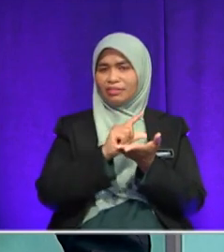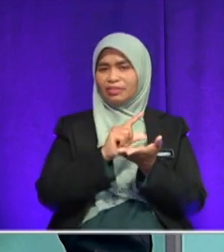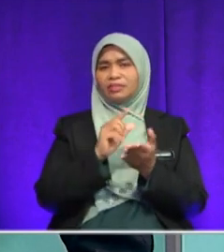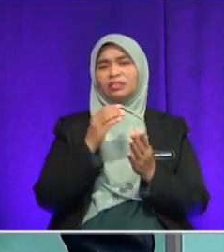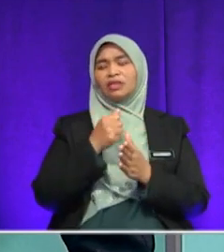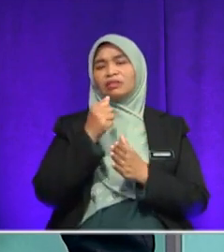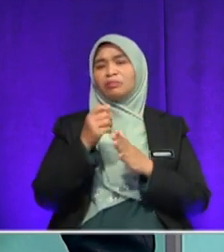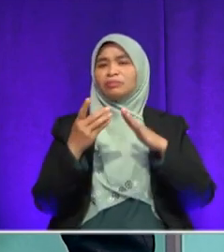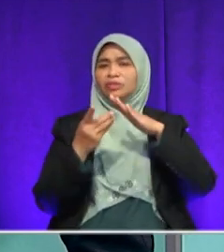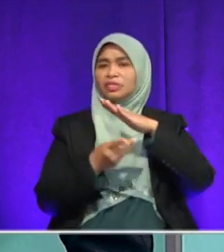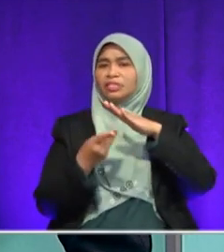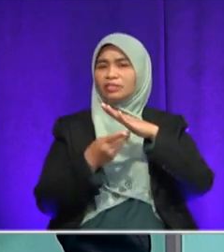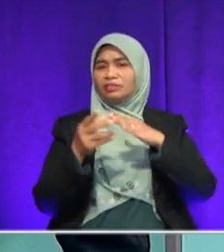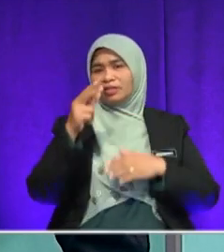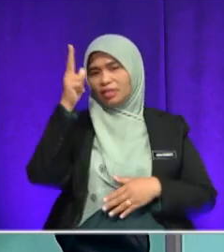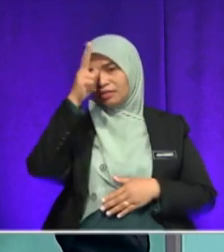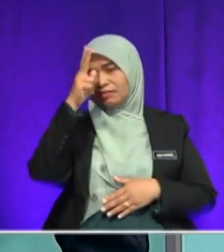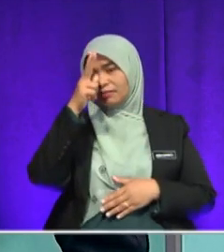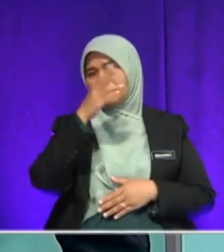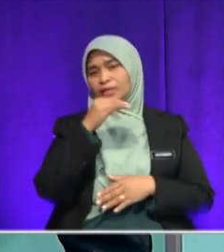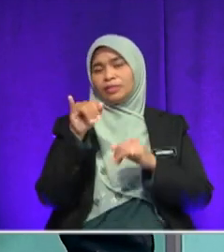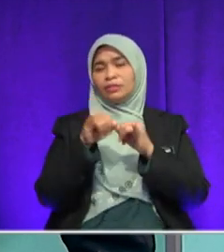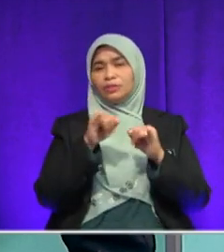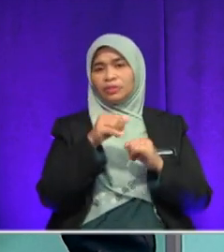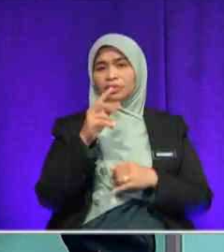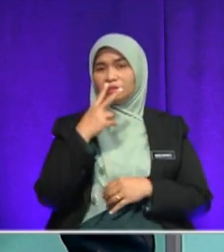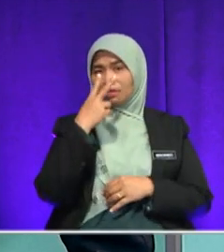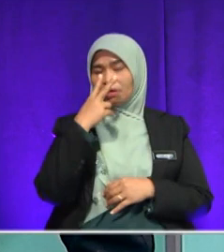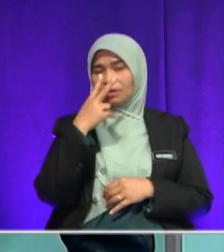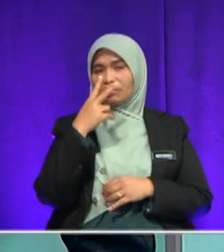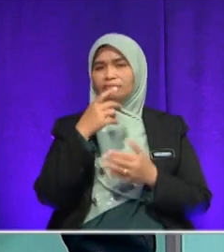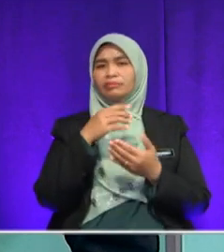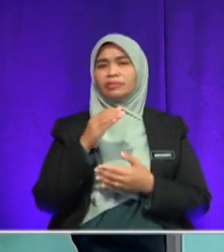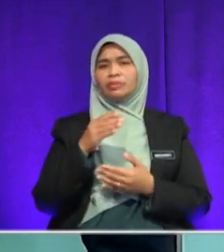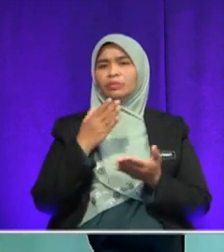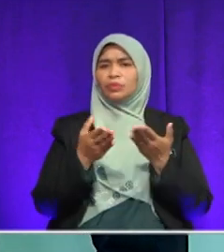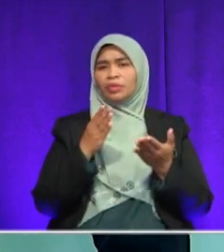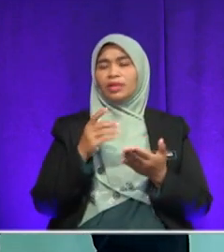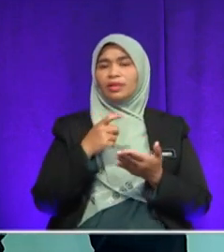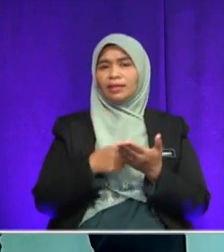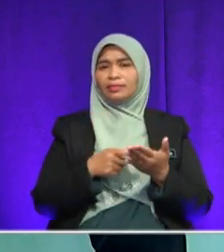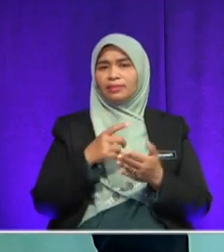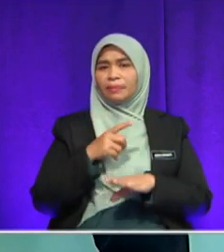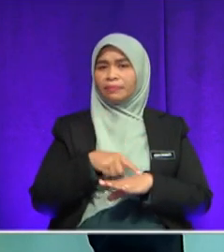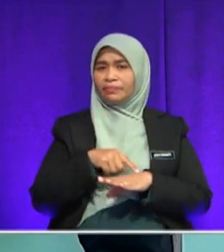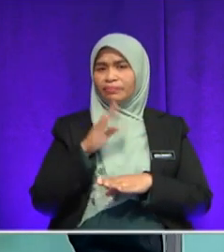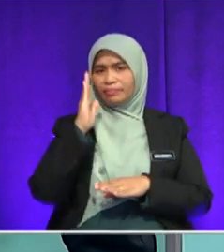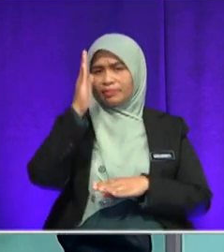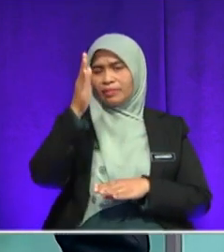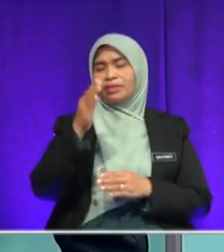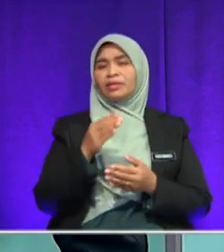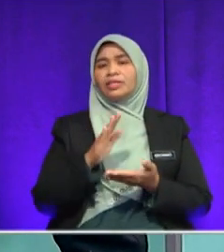dasar kerajaan, dan kita juga lihat faktor jangkaan harga pada masa hadapan. Ini merupakan penentu-penentu